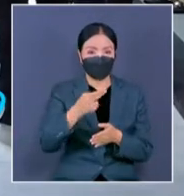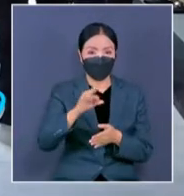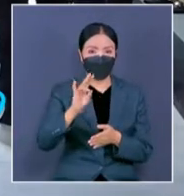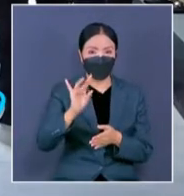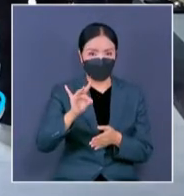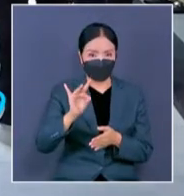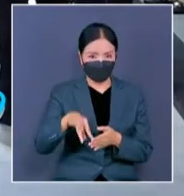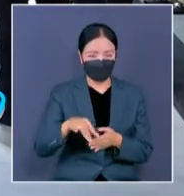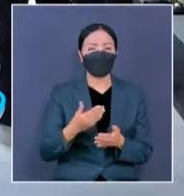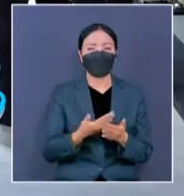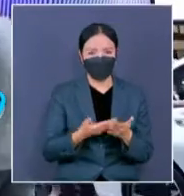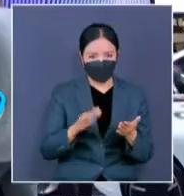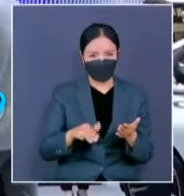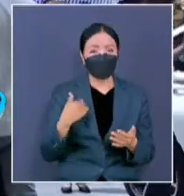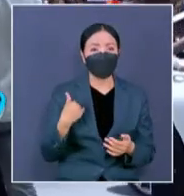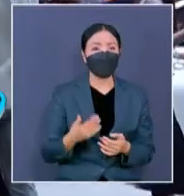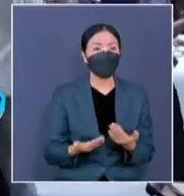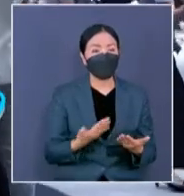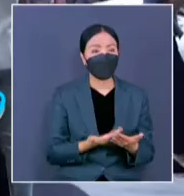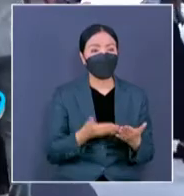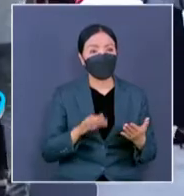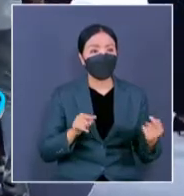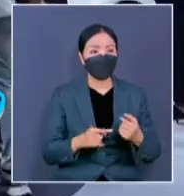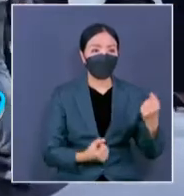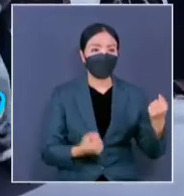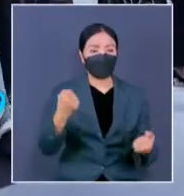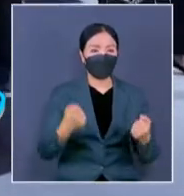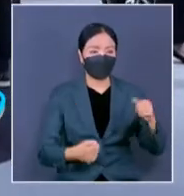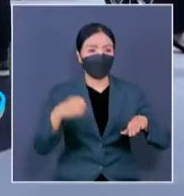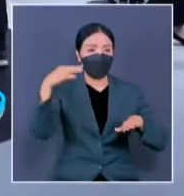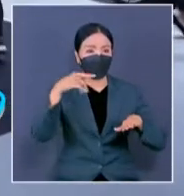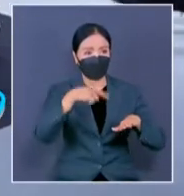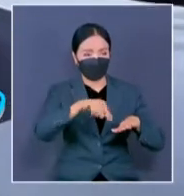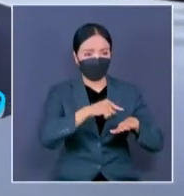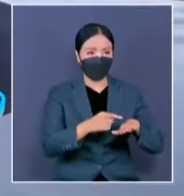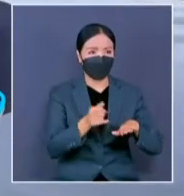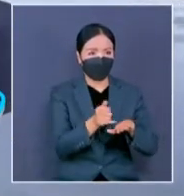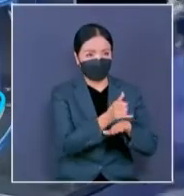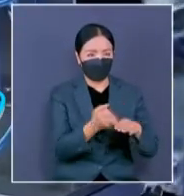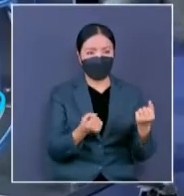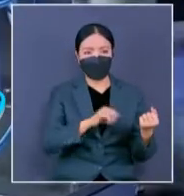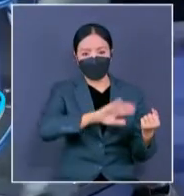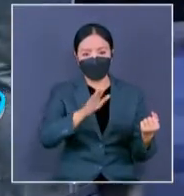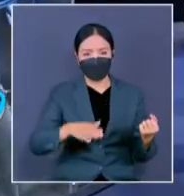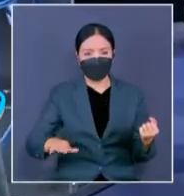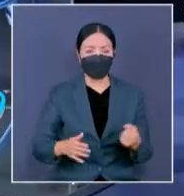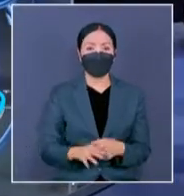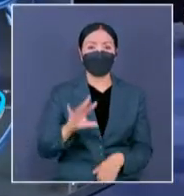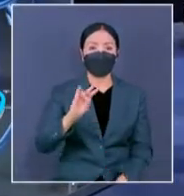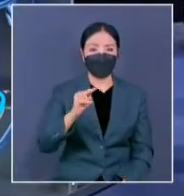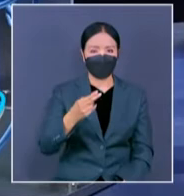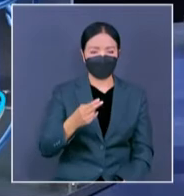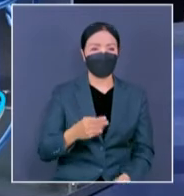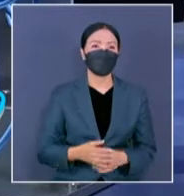บาทขึ้นไปด้วยแล้วก็ยังมีส่วนลดสำหรับรถยนต์ไฟฟ้าทั้งรถยนต์นั่งแล้วก็กระบะตั้งแต่ 70,000 บาทขึ้น